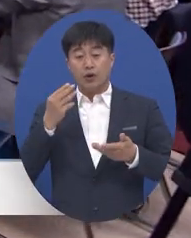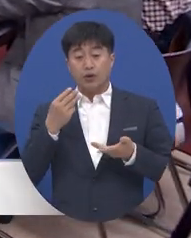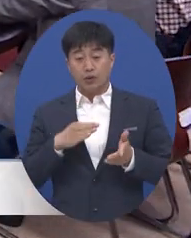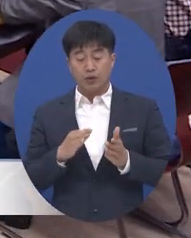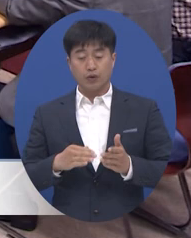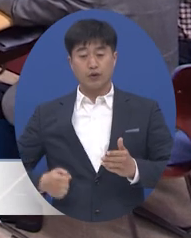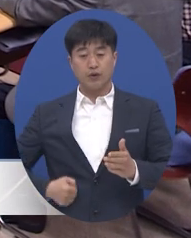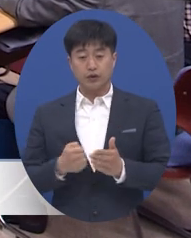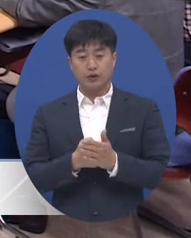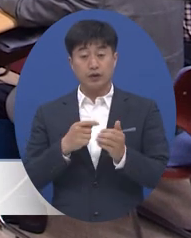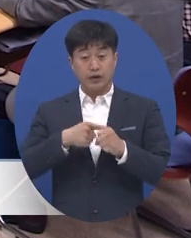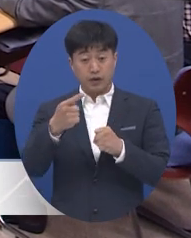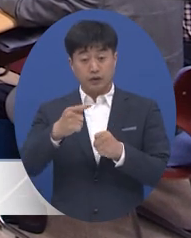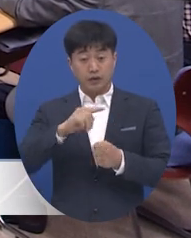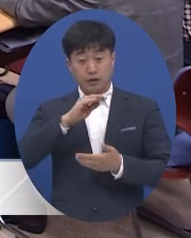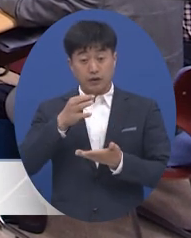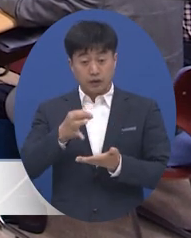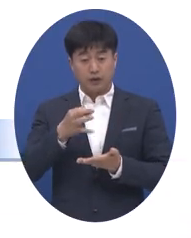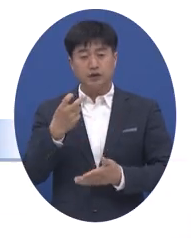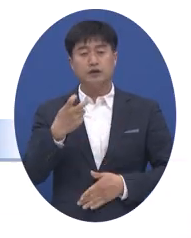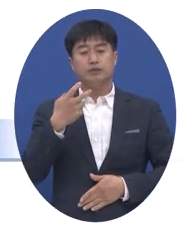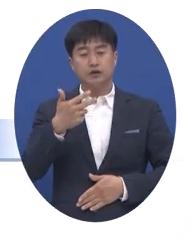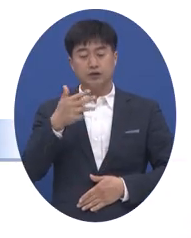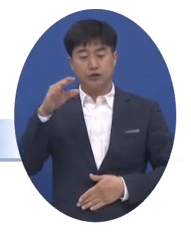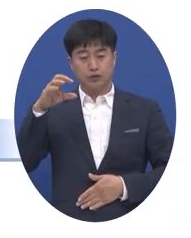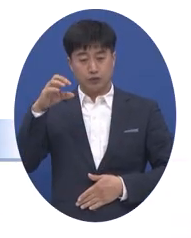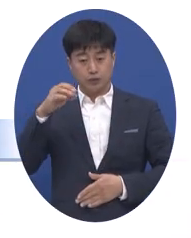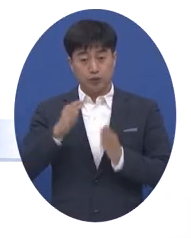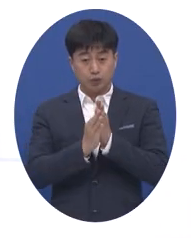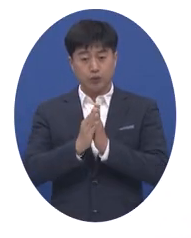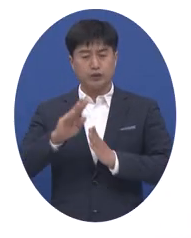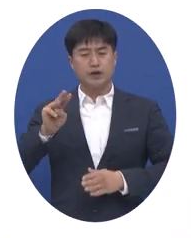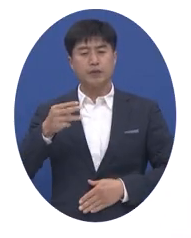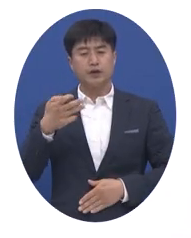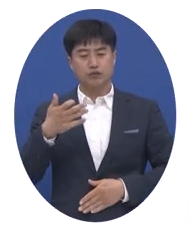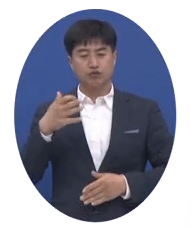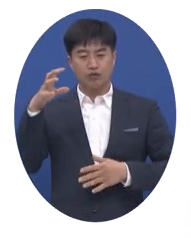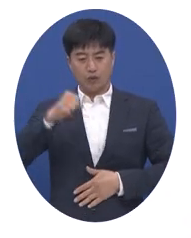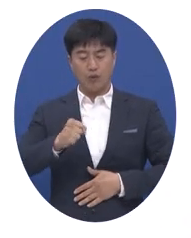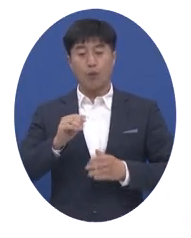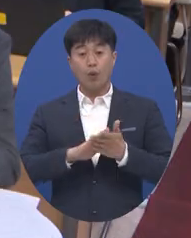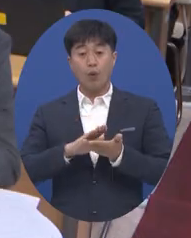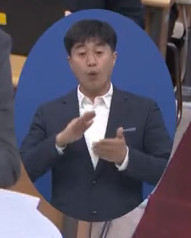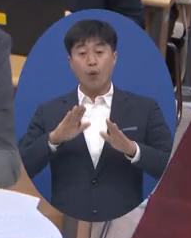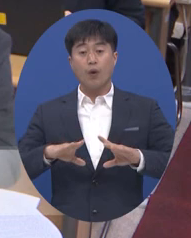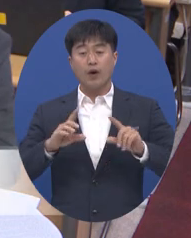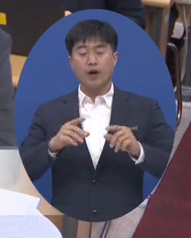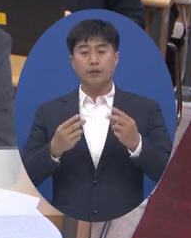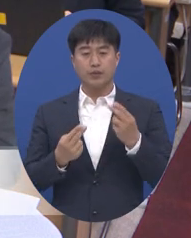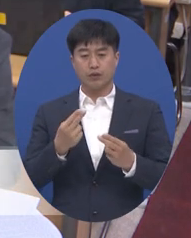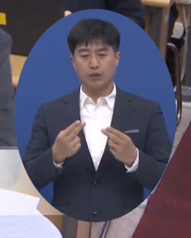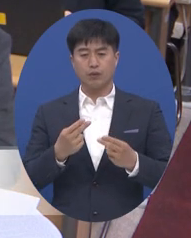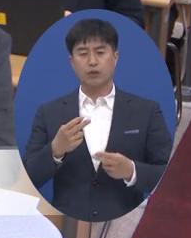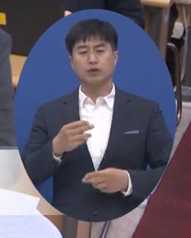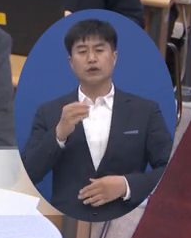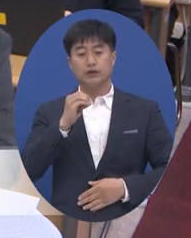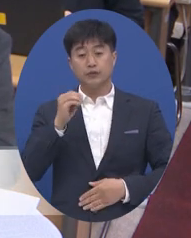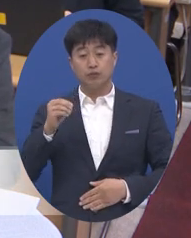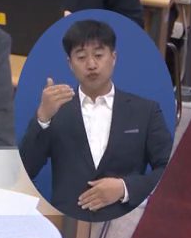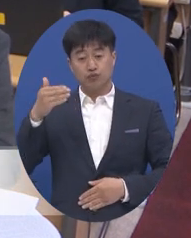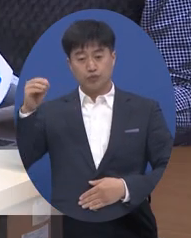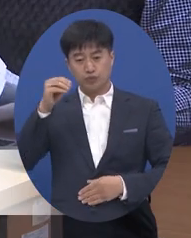경기도가 편성한 내년도 예산안은 27조 319억 원. 올해보다 10.9%가 증가한 역대 최대